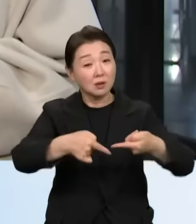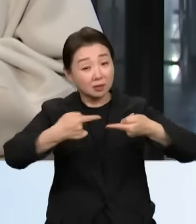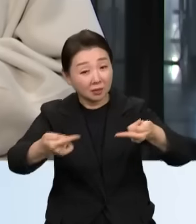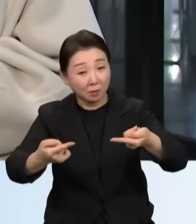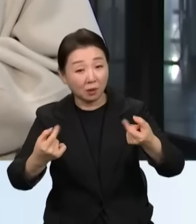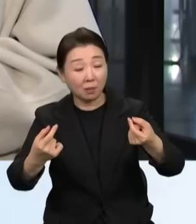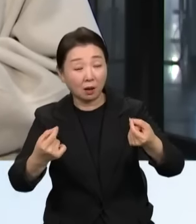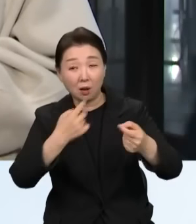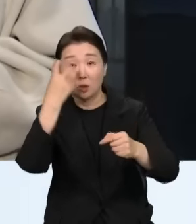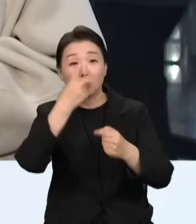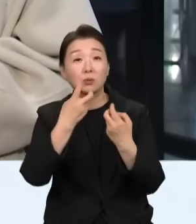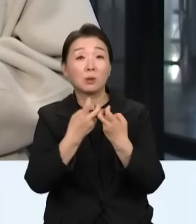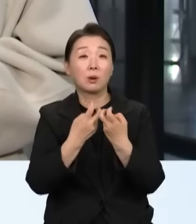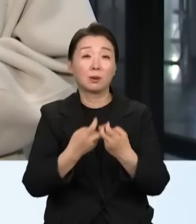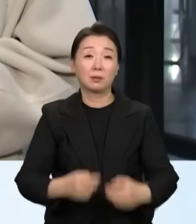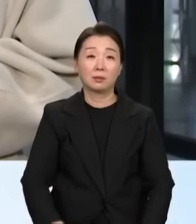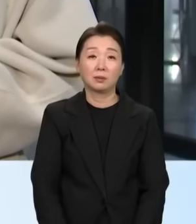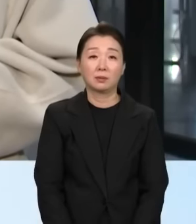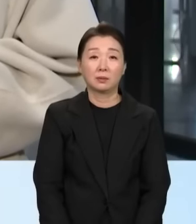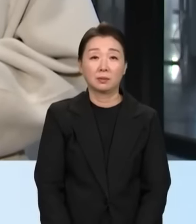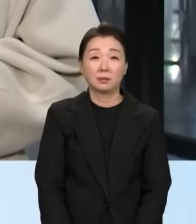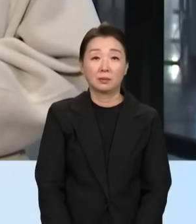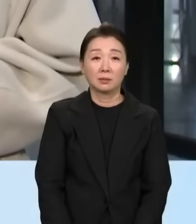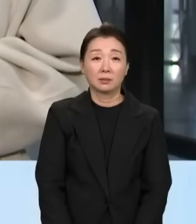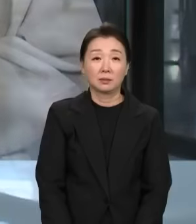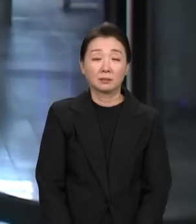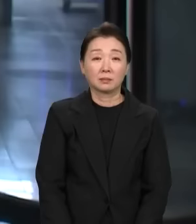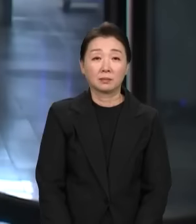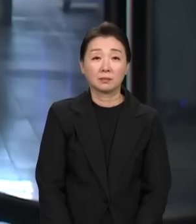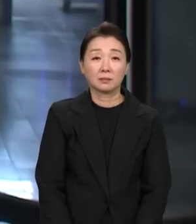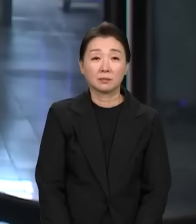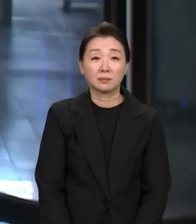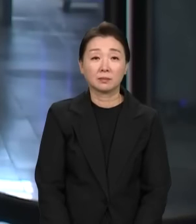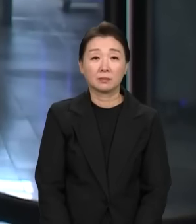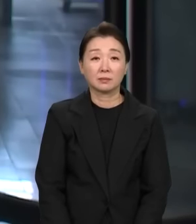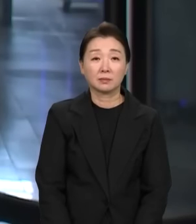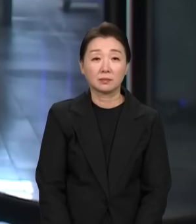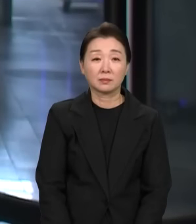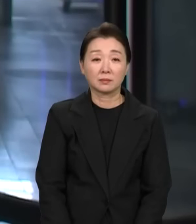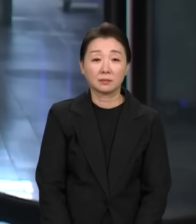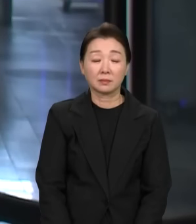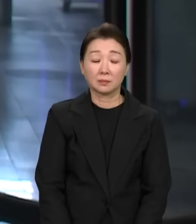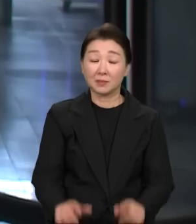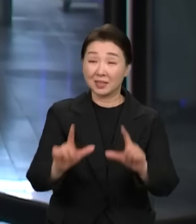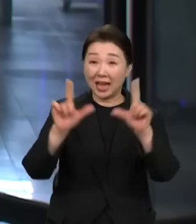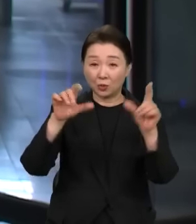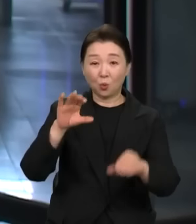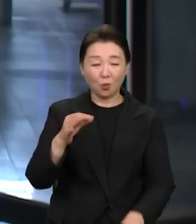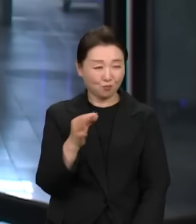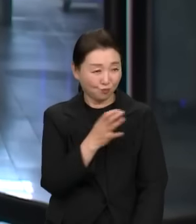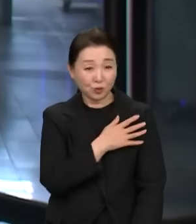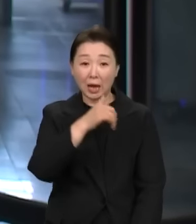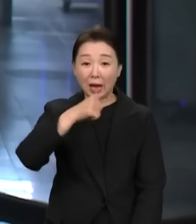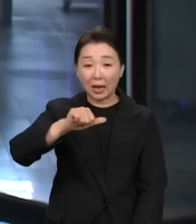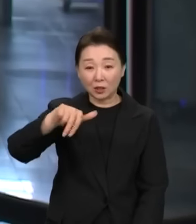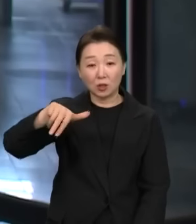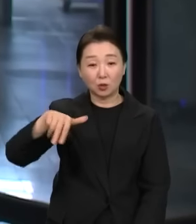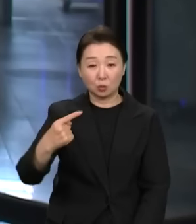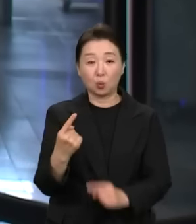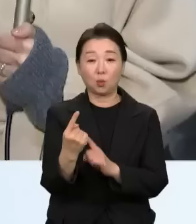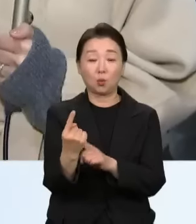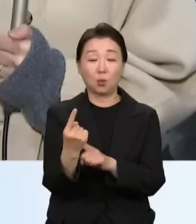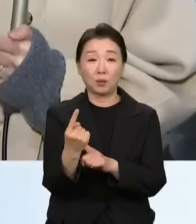그 조사는 어떻게 진행됐습니까? 네, 그 안동 지역 재력가의 아들 조모 씨입니다.